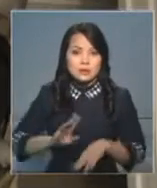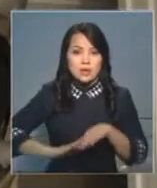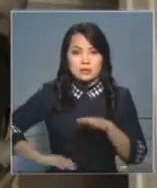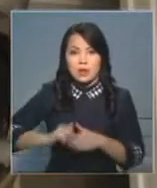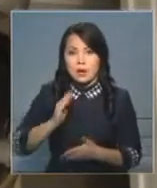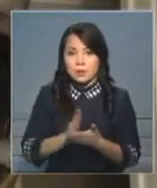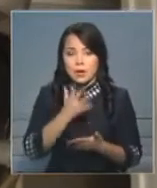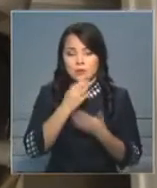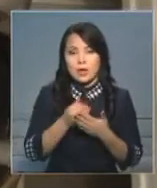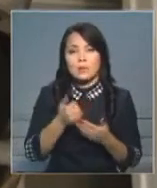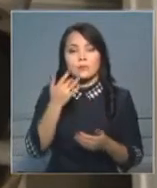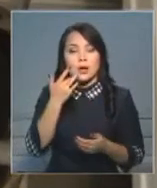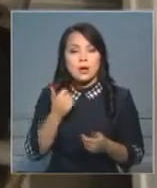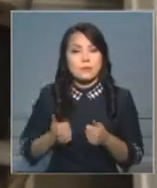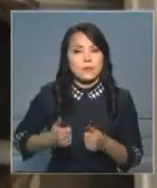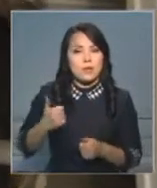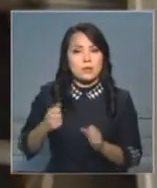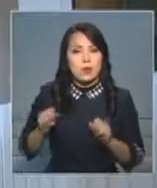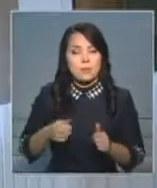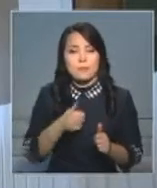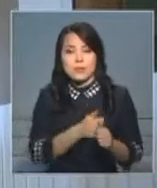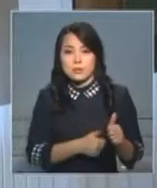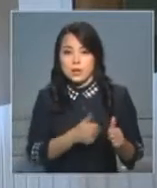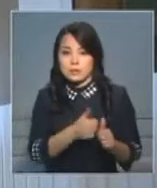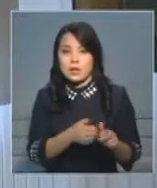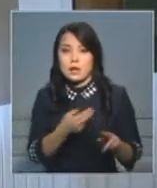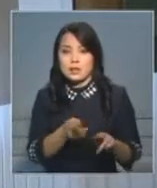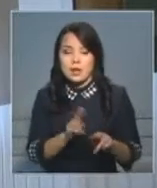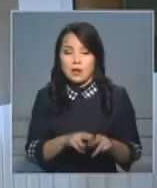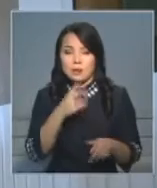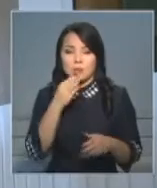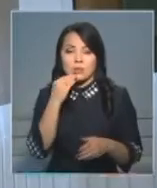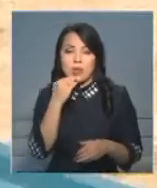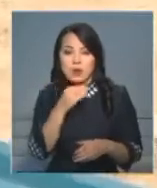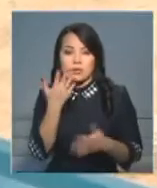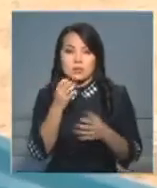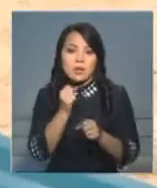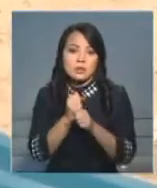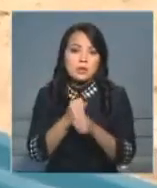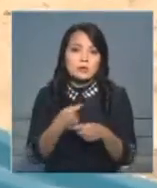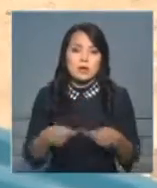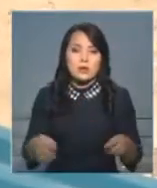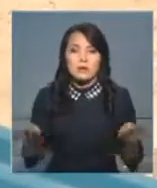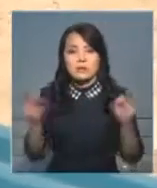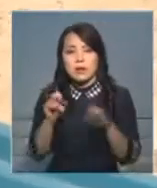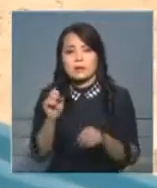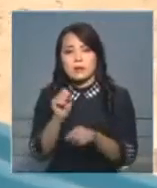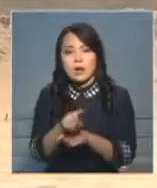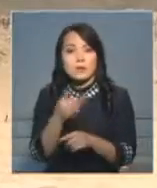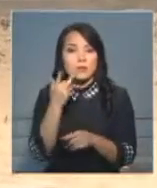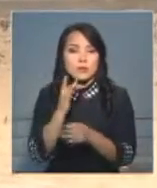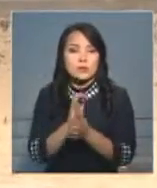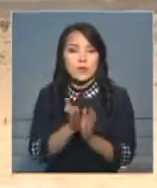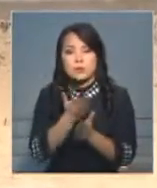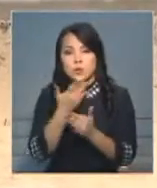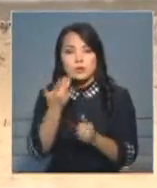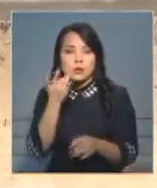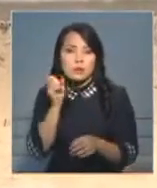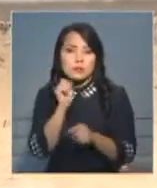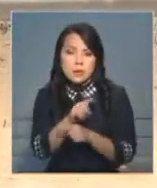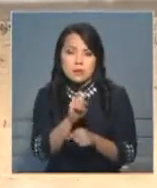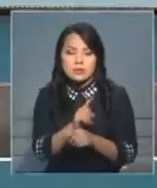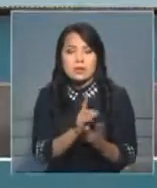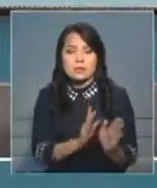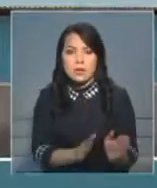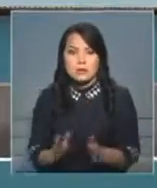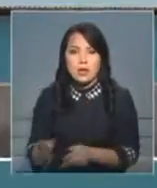алады. Өйткені бұлардың қолынан шыққан өнімнің сапасы жоғары болғандықтан ешқашан тапсырыстан тарылған жоқ біз дейді.